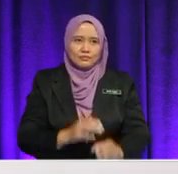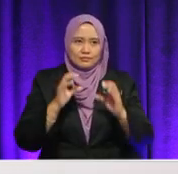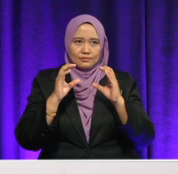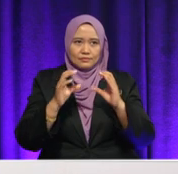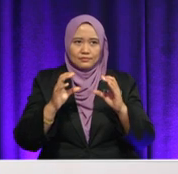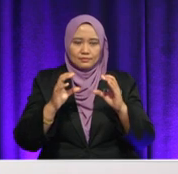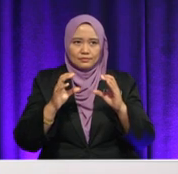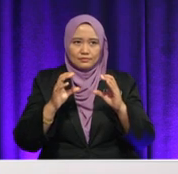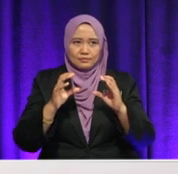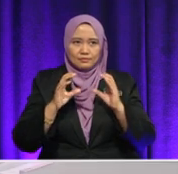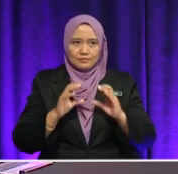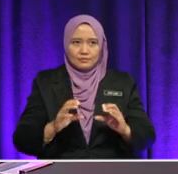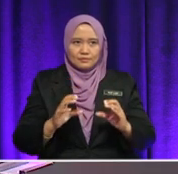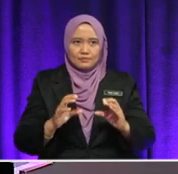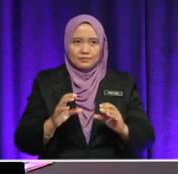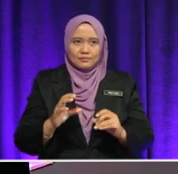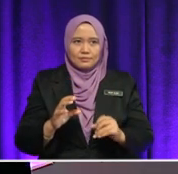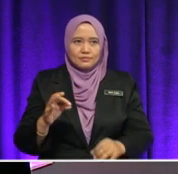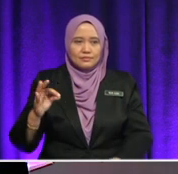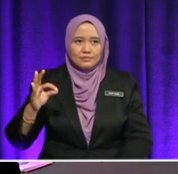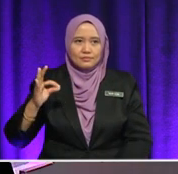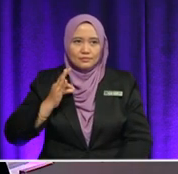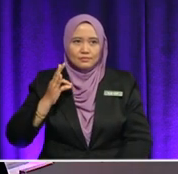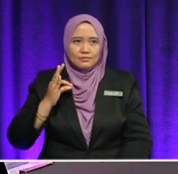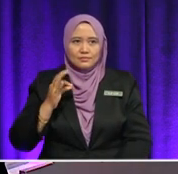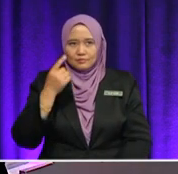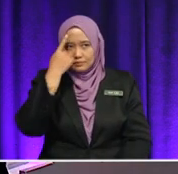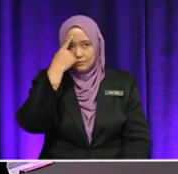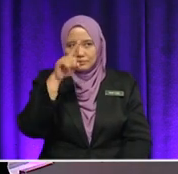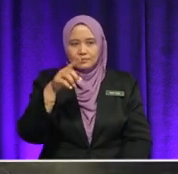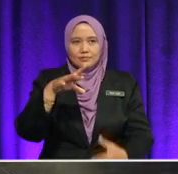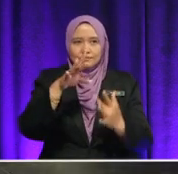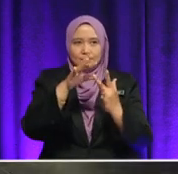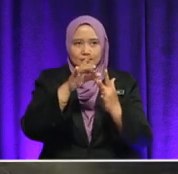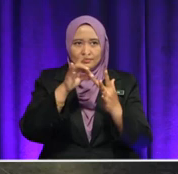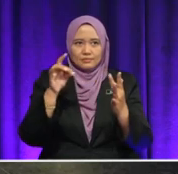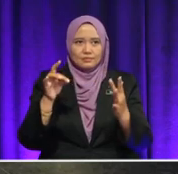kita lihat anda sebagai penghuni betul